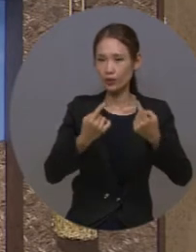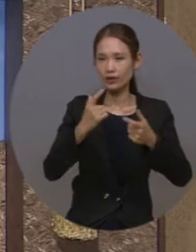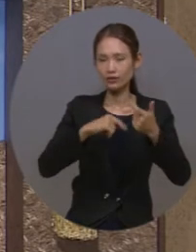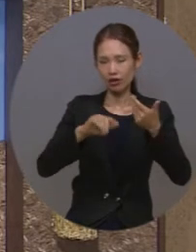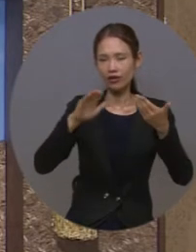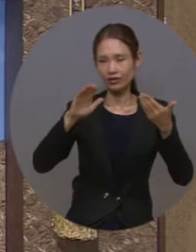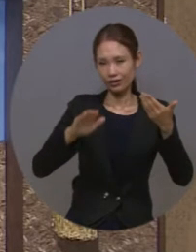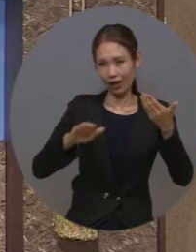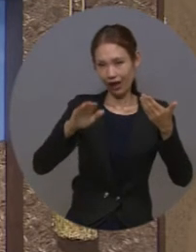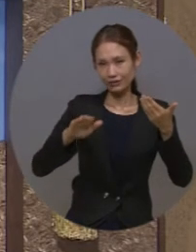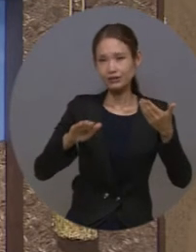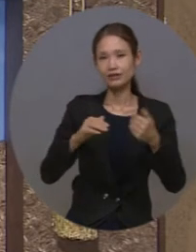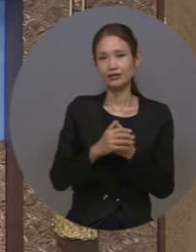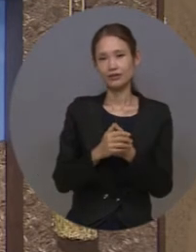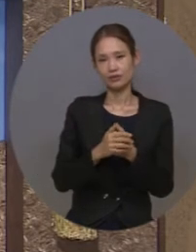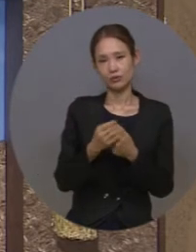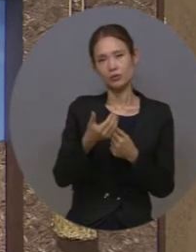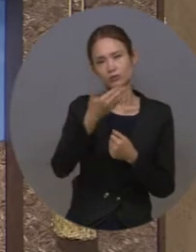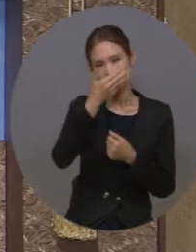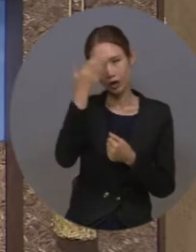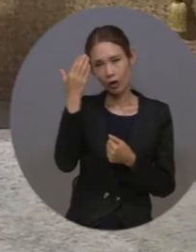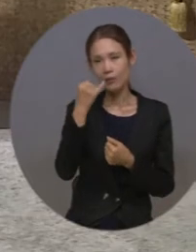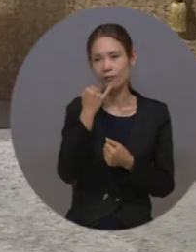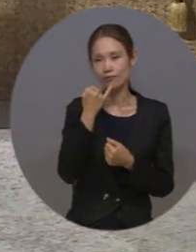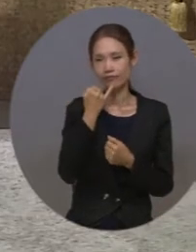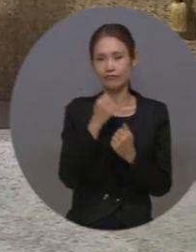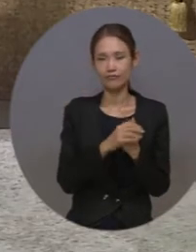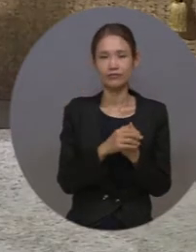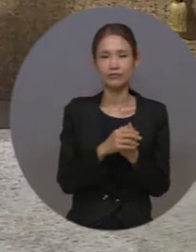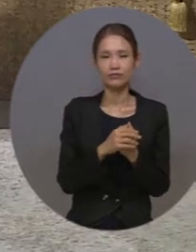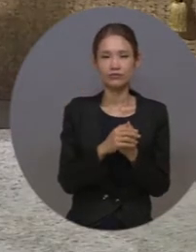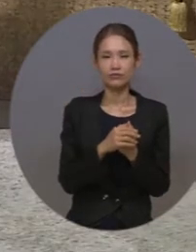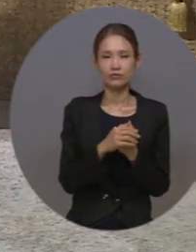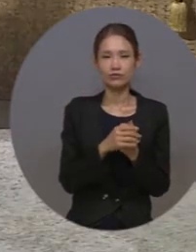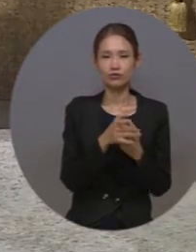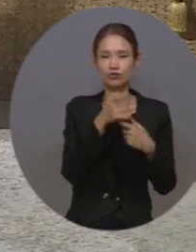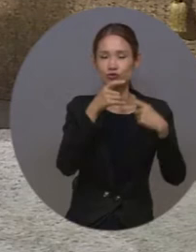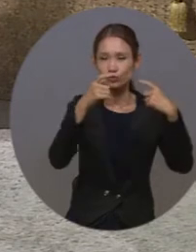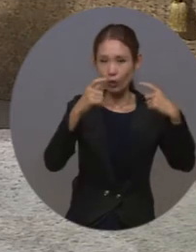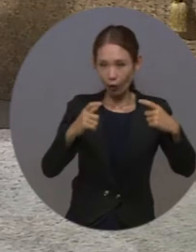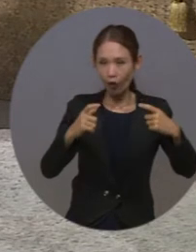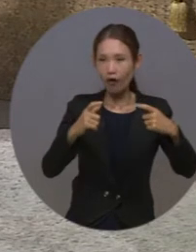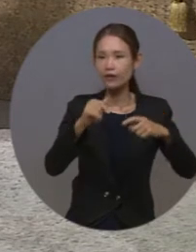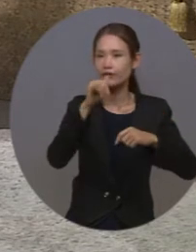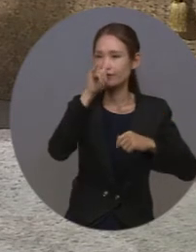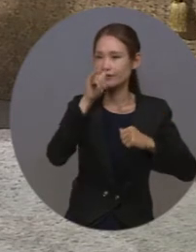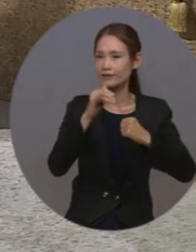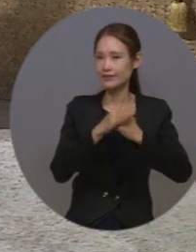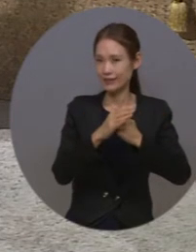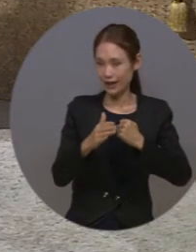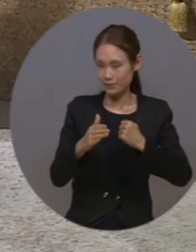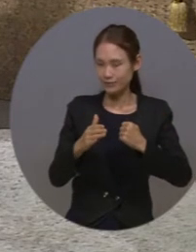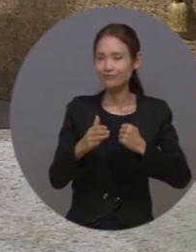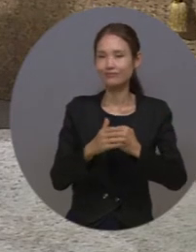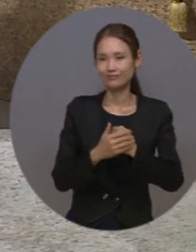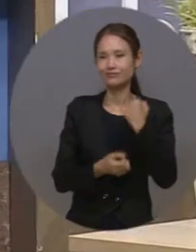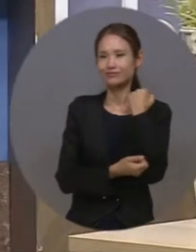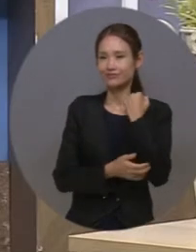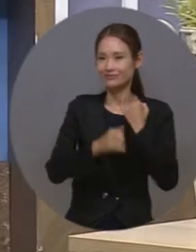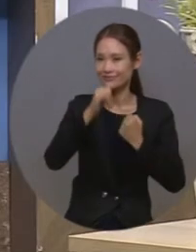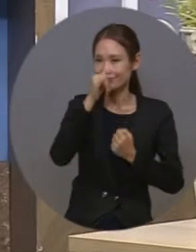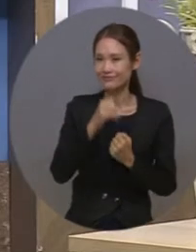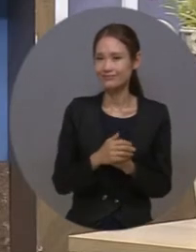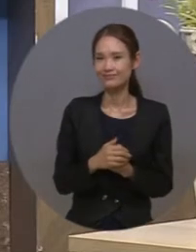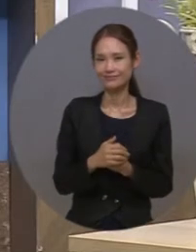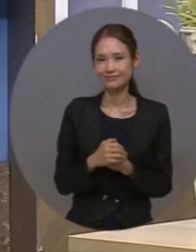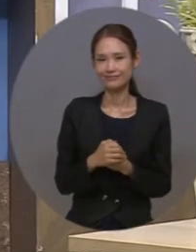낮은 그 좀 젊은 도시라고 생각이 됩니다. 네. 네. 그러니까 아무래도 또 수도권에 위치하다 보니까 네, 그런 그렇죠. 영향이 있을 것 예, 같은데요.